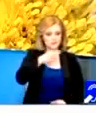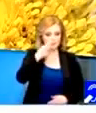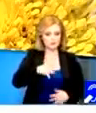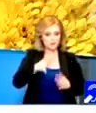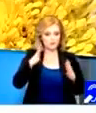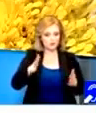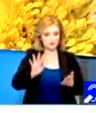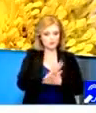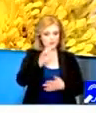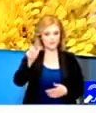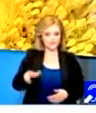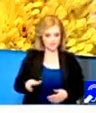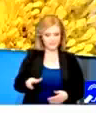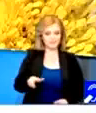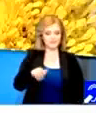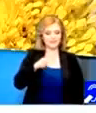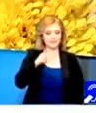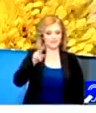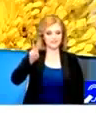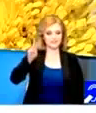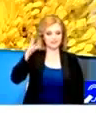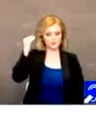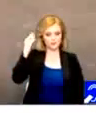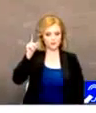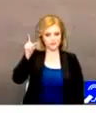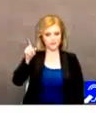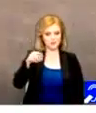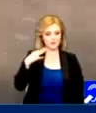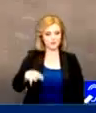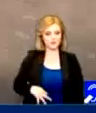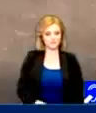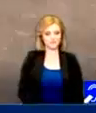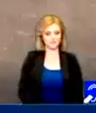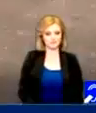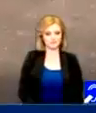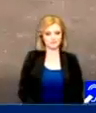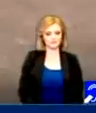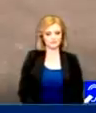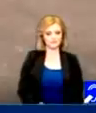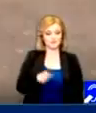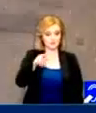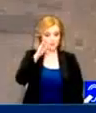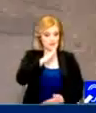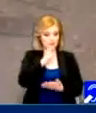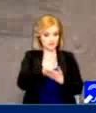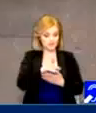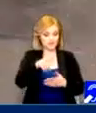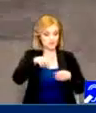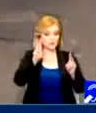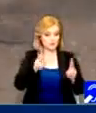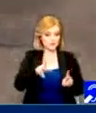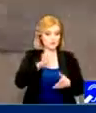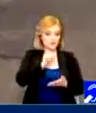mai multe Mihaela Antoche, corespondentul TVR la Paris. Nicola Jean este apicultorul care se